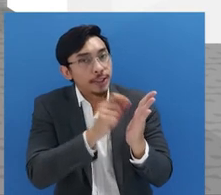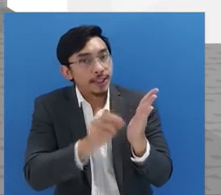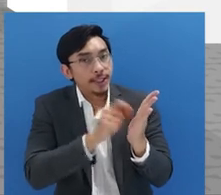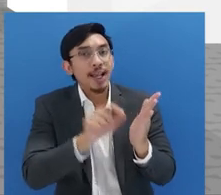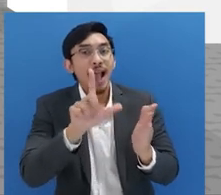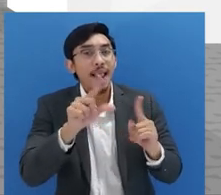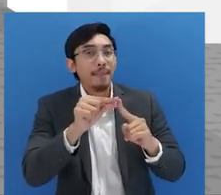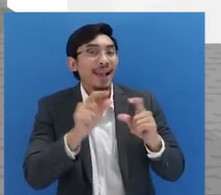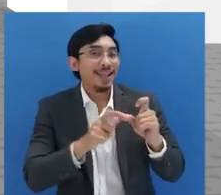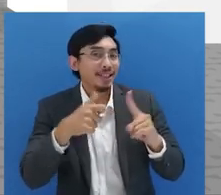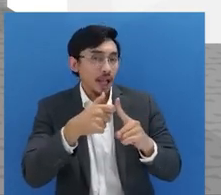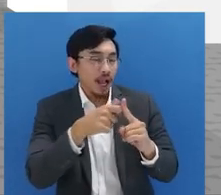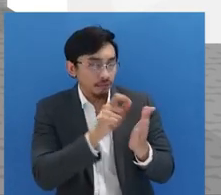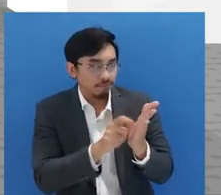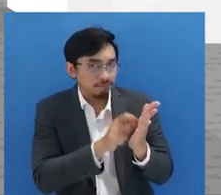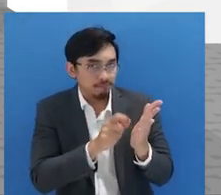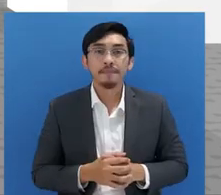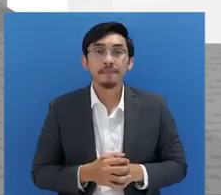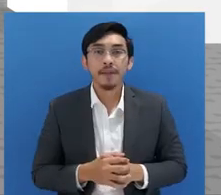LPSK.